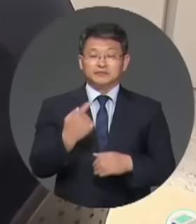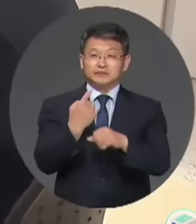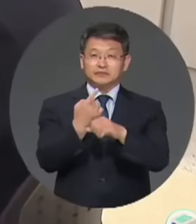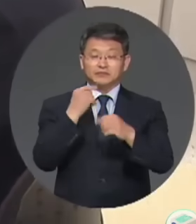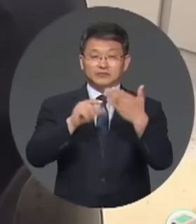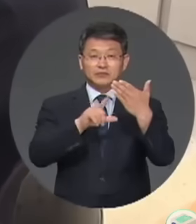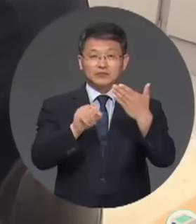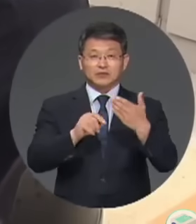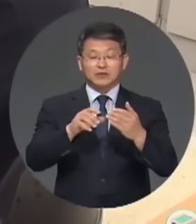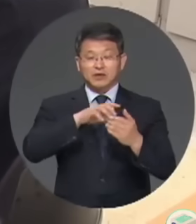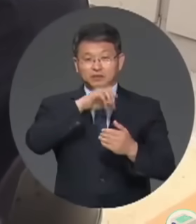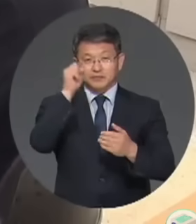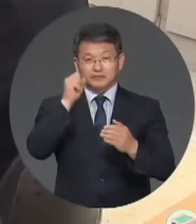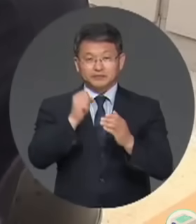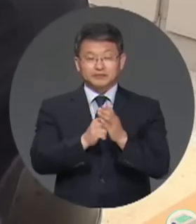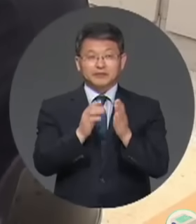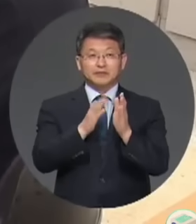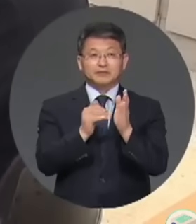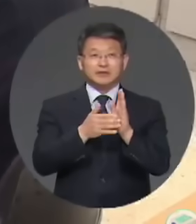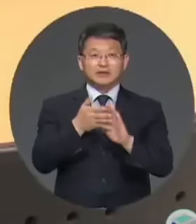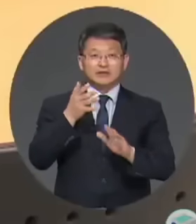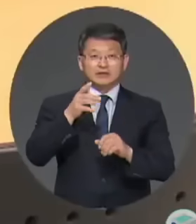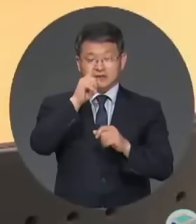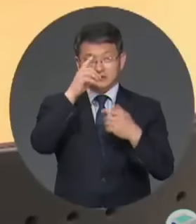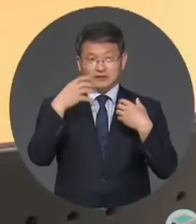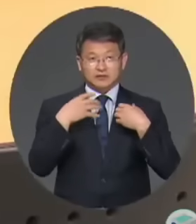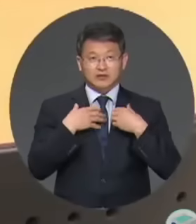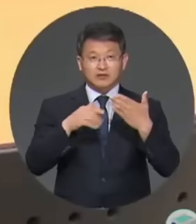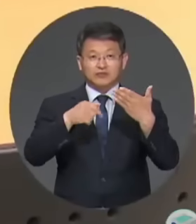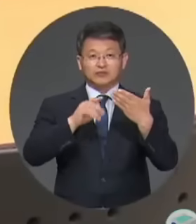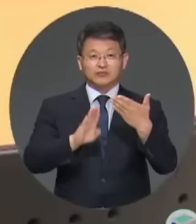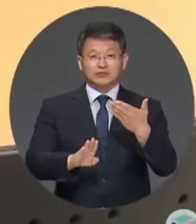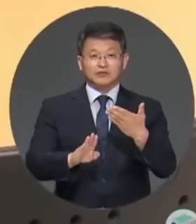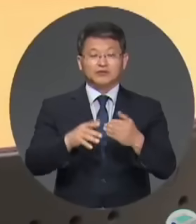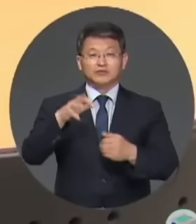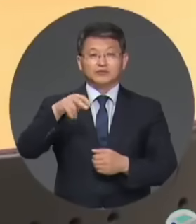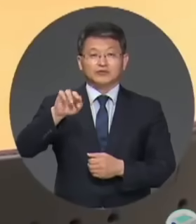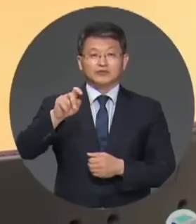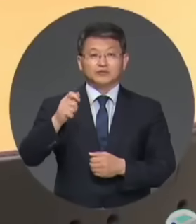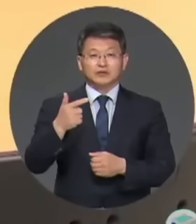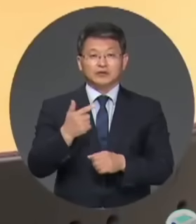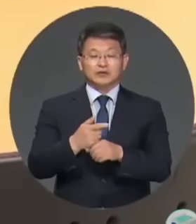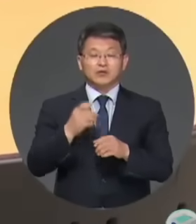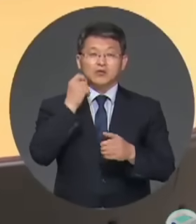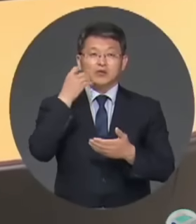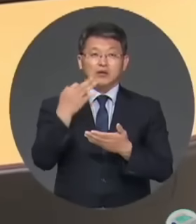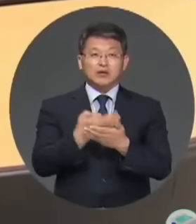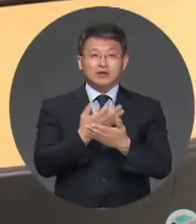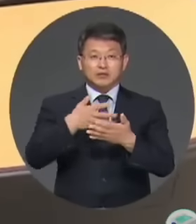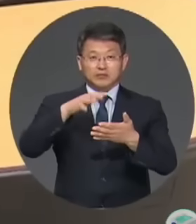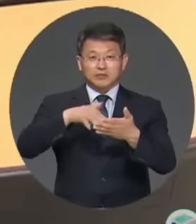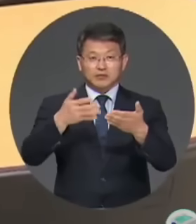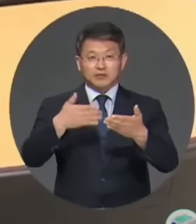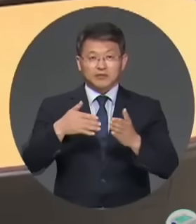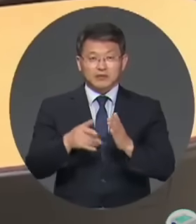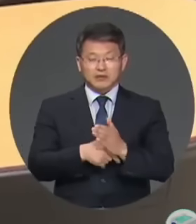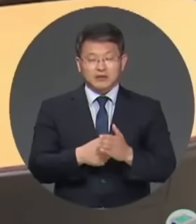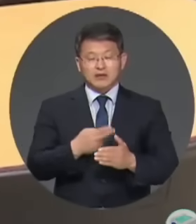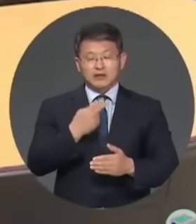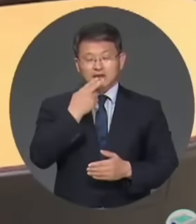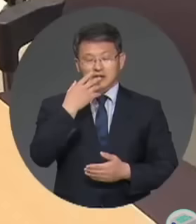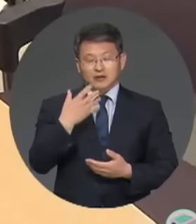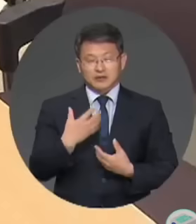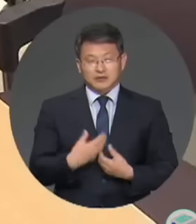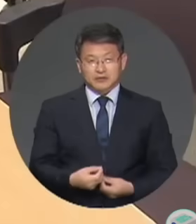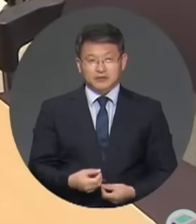지난해 9월 임용된 밀양시청 구급 공무원 윤성민 주무관은 지난달 월급 명세서를 받고 한숨부터